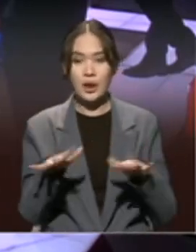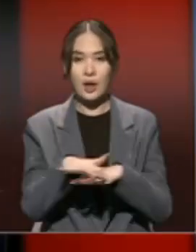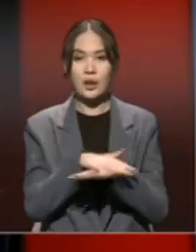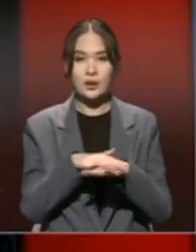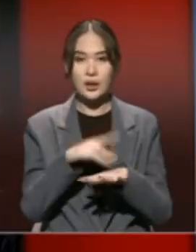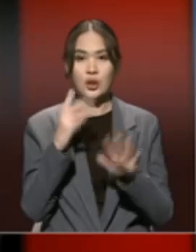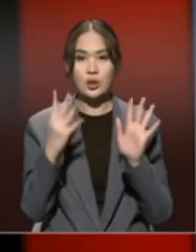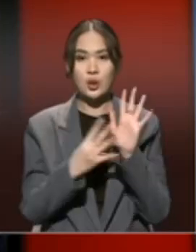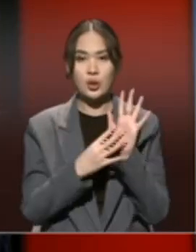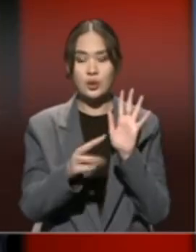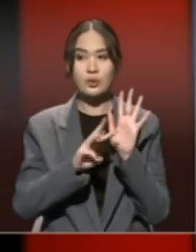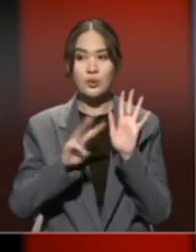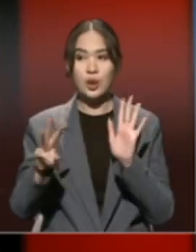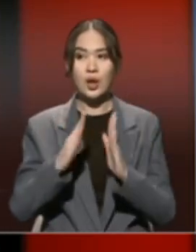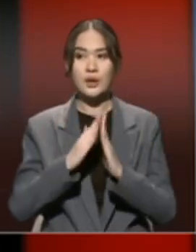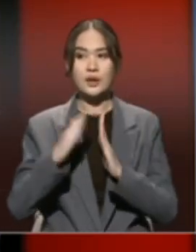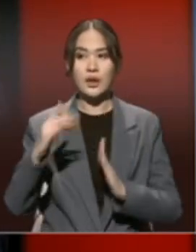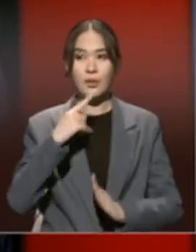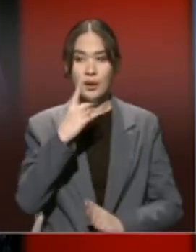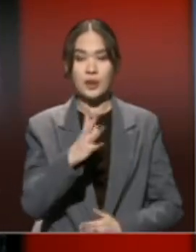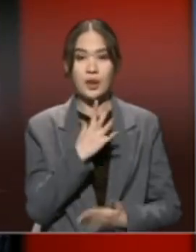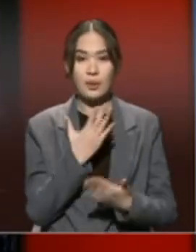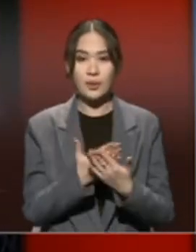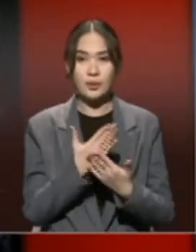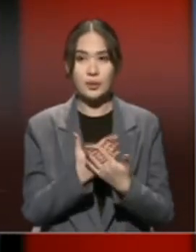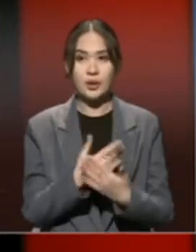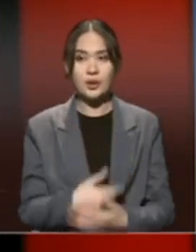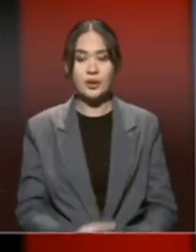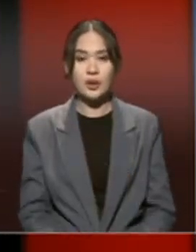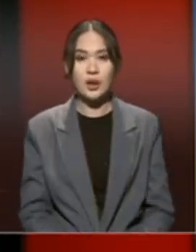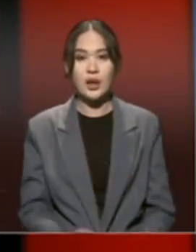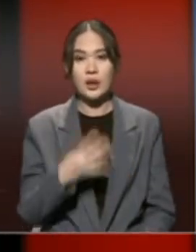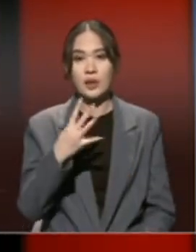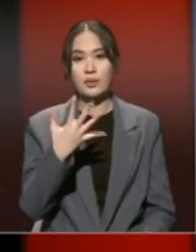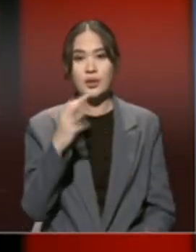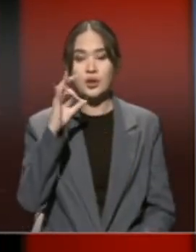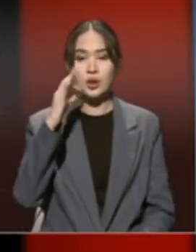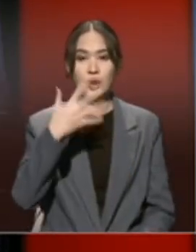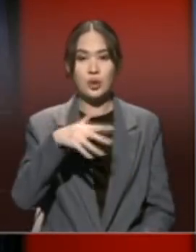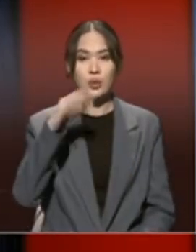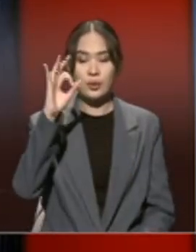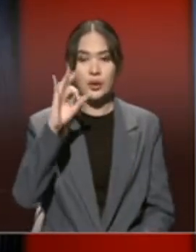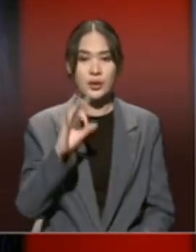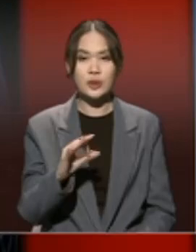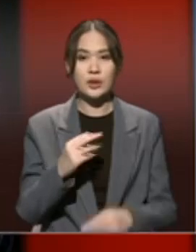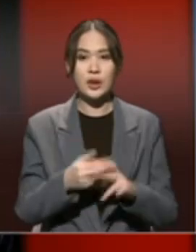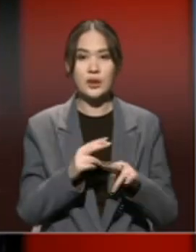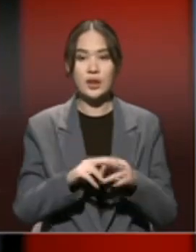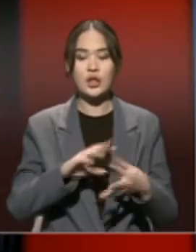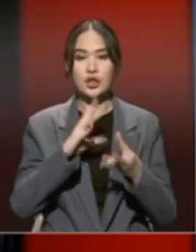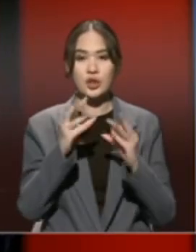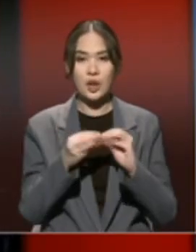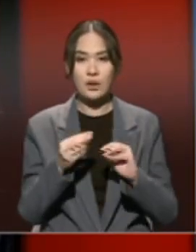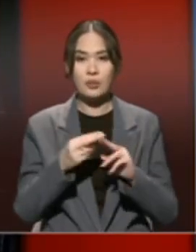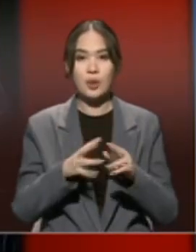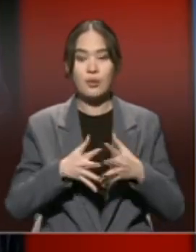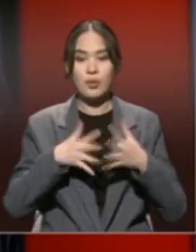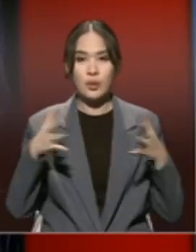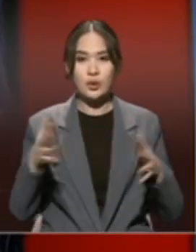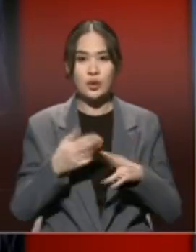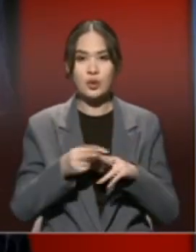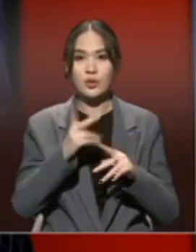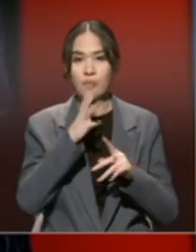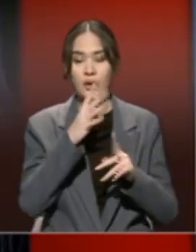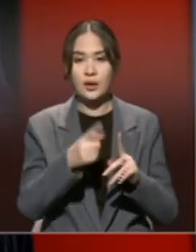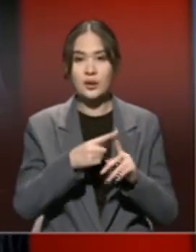9 миллионнан астам адамды айтатын болсақ, яғни бір 45-50%-ын. Соның ішіндегі жалпы басым бөлігі осы уақытқа